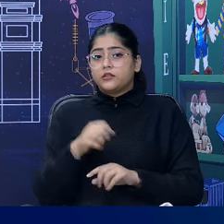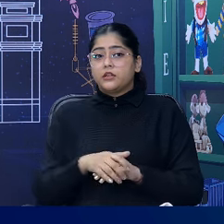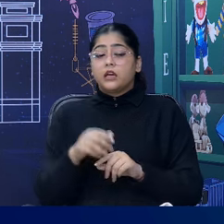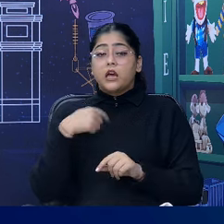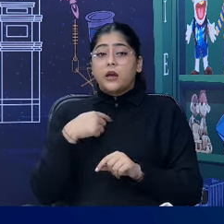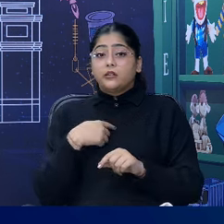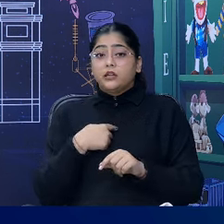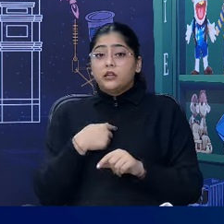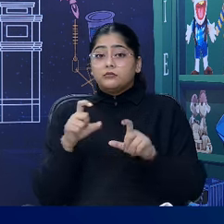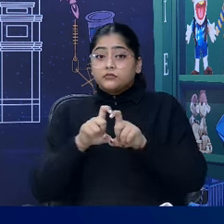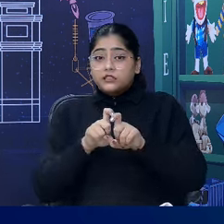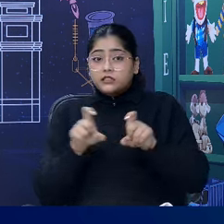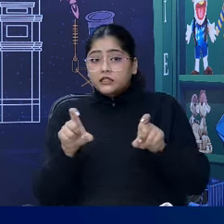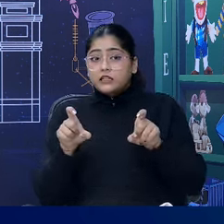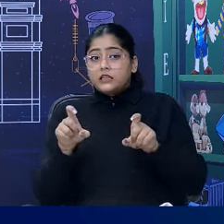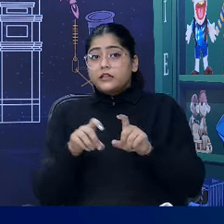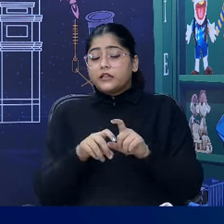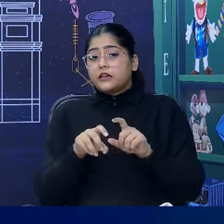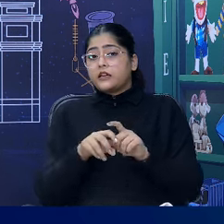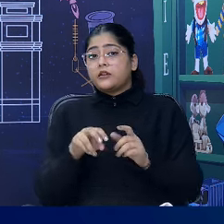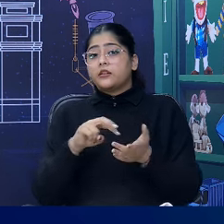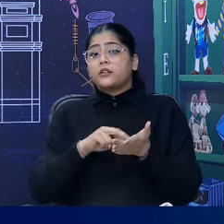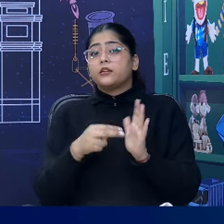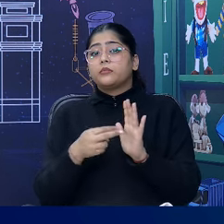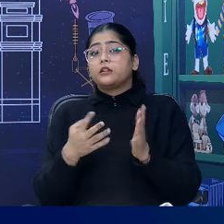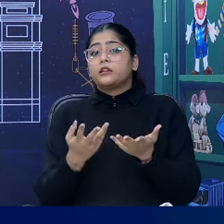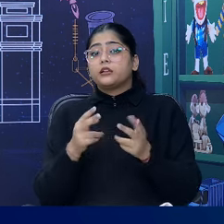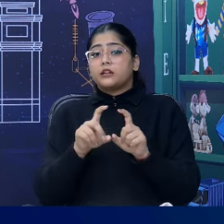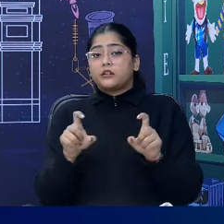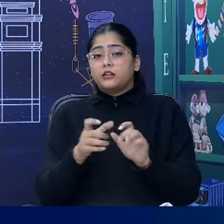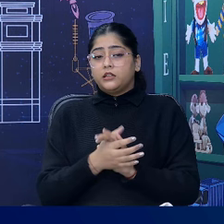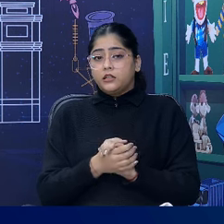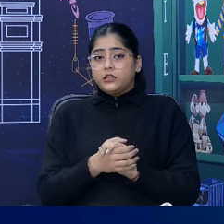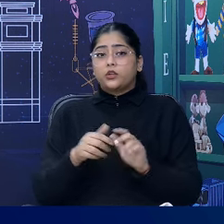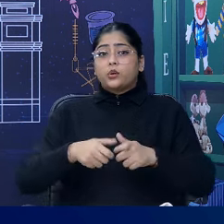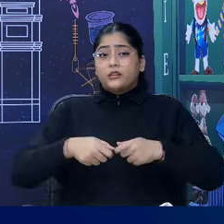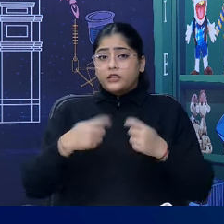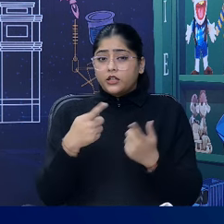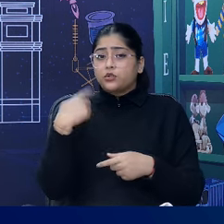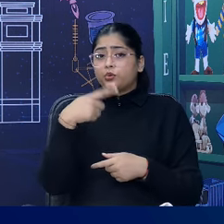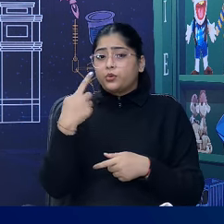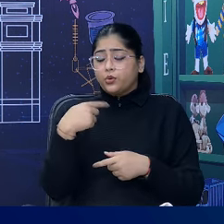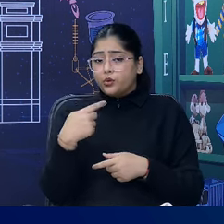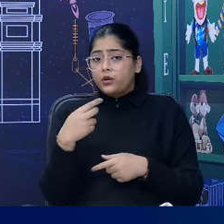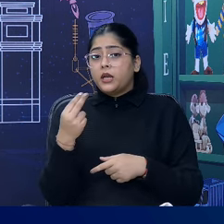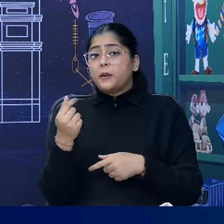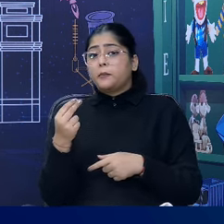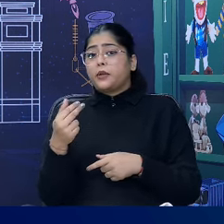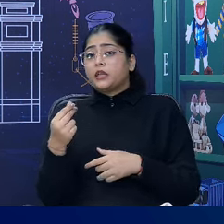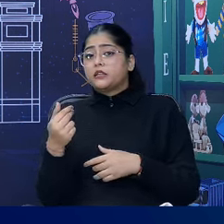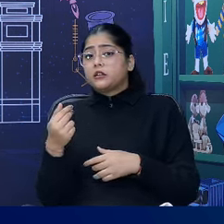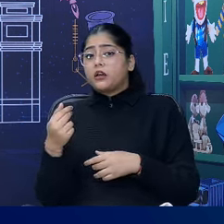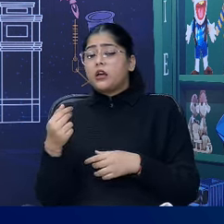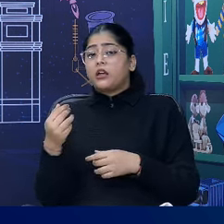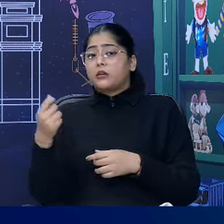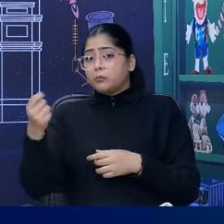डिड नॉट डिफाइन द रिचनेस. यस, कौन रिच होगा, कितनी उसकी सैलरी होगी, तो ये सेट नहीं है, बिकॉज